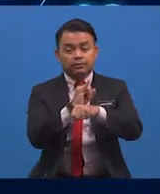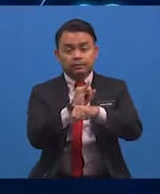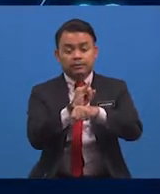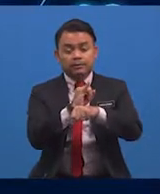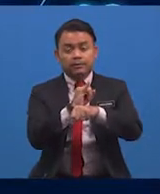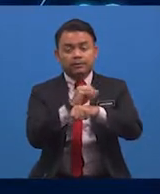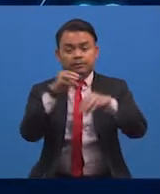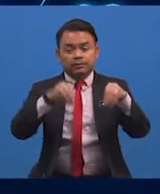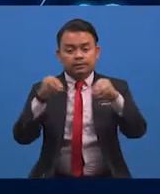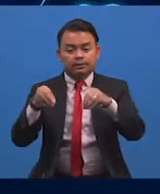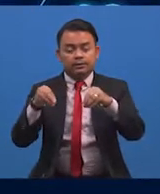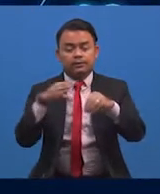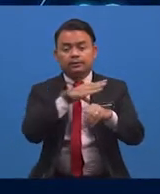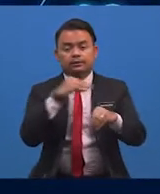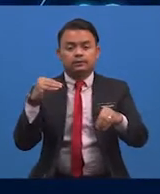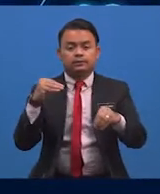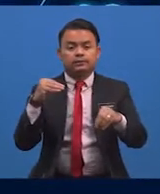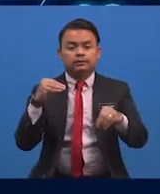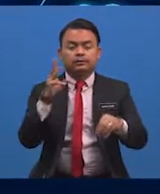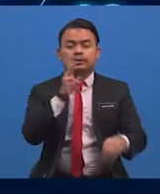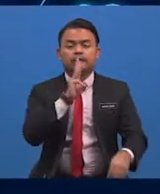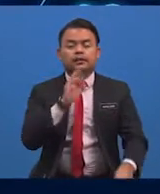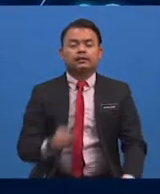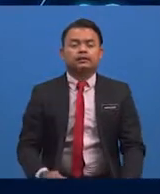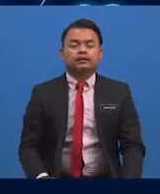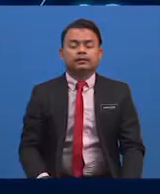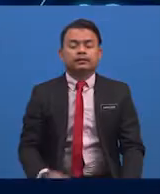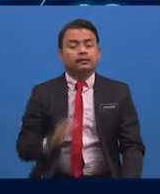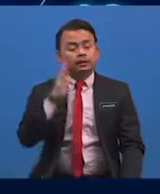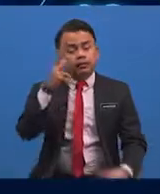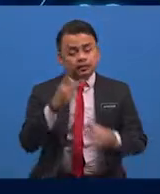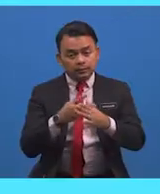dan aquaculture akan terjejas akibat kemarau.